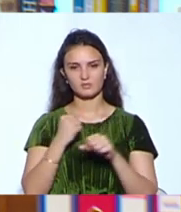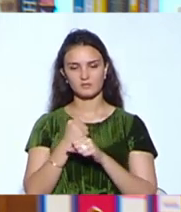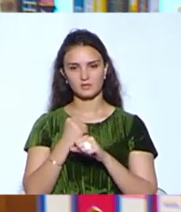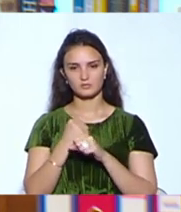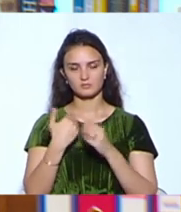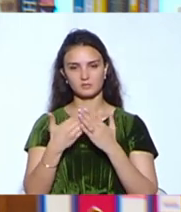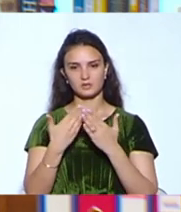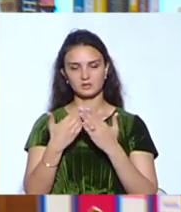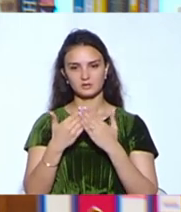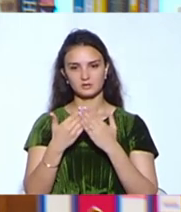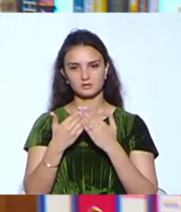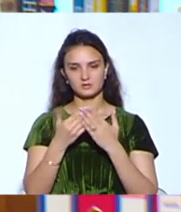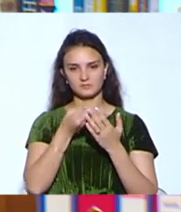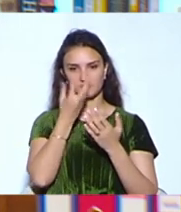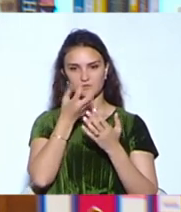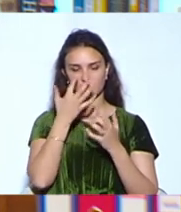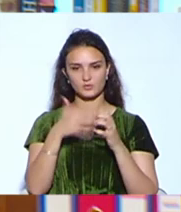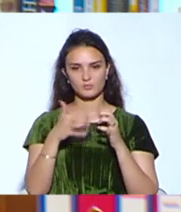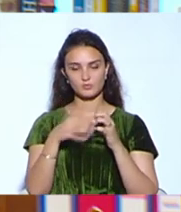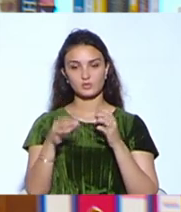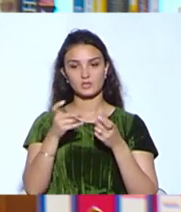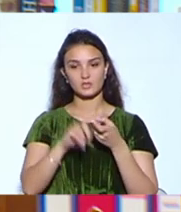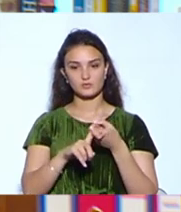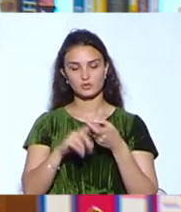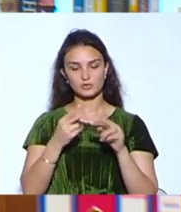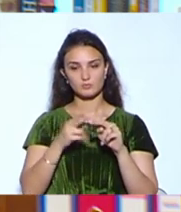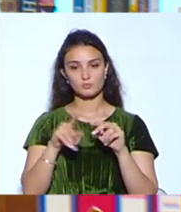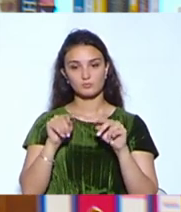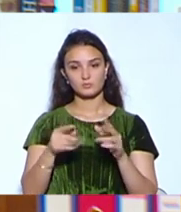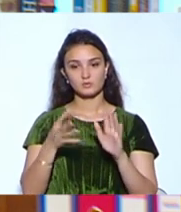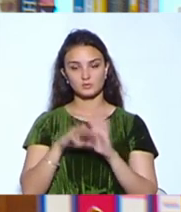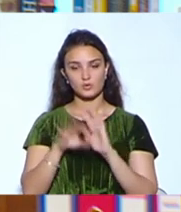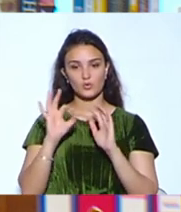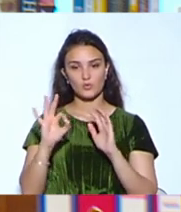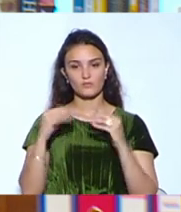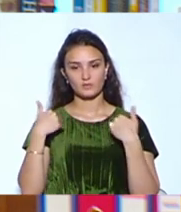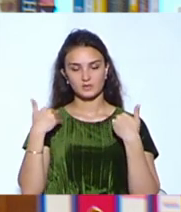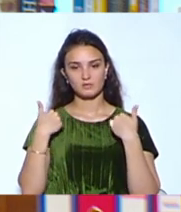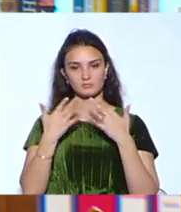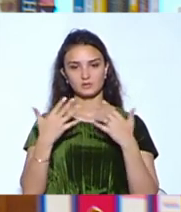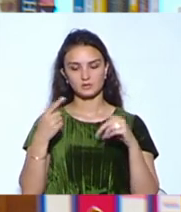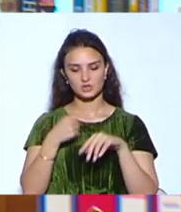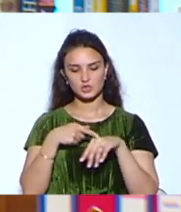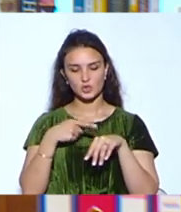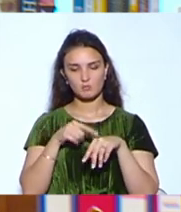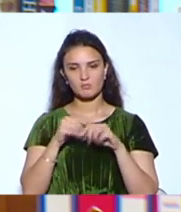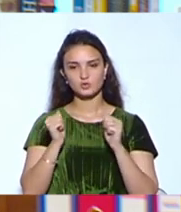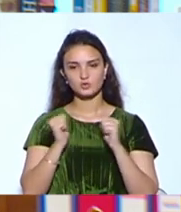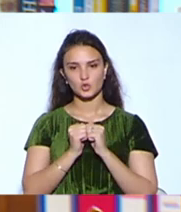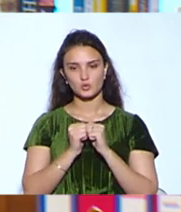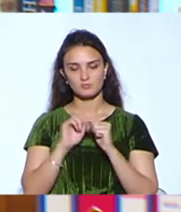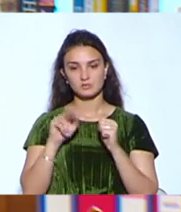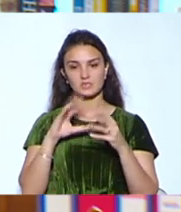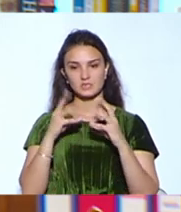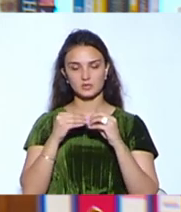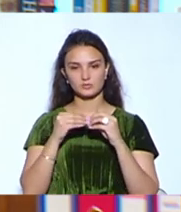გავაკეთოთ მაგალითად ყვავილოვან კომპოსტოსთან კავშირში, იმიტომ რომ ის შეიცავს U ვიტამინს, რომელიც ჭრილობების შეხორცებას და